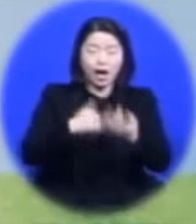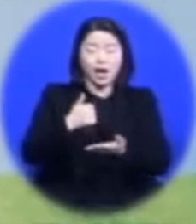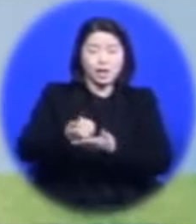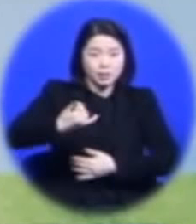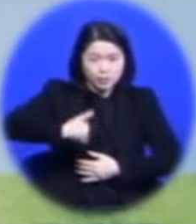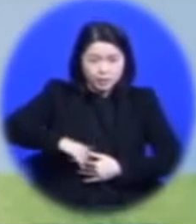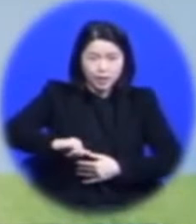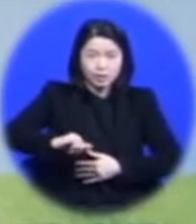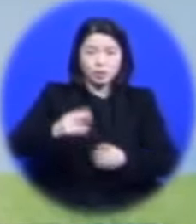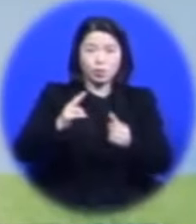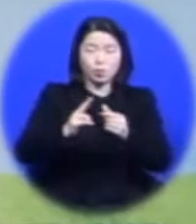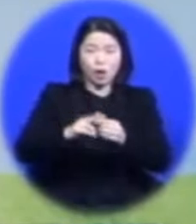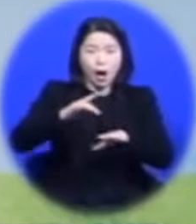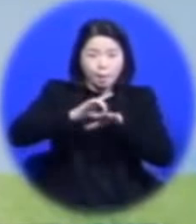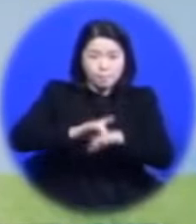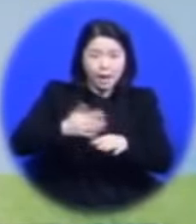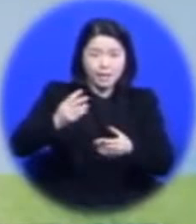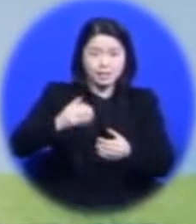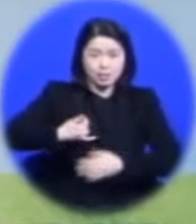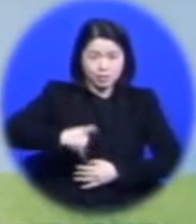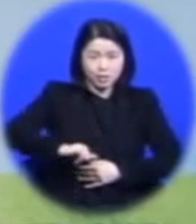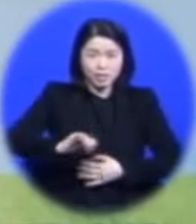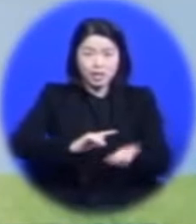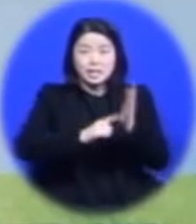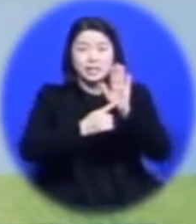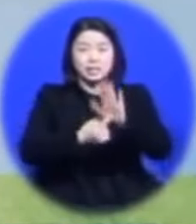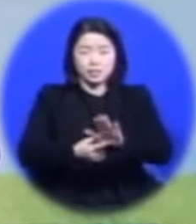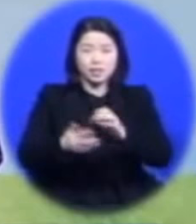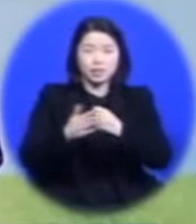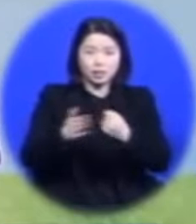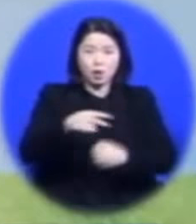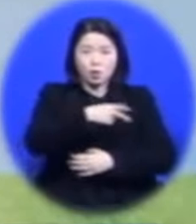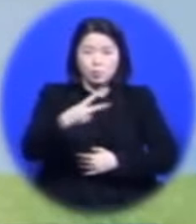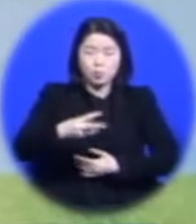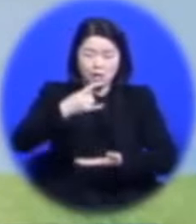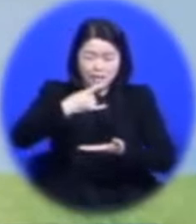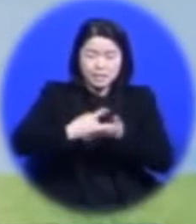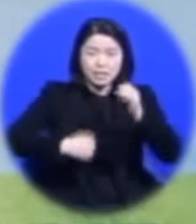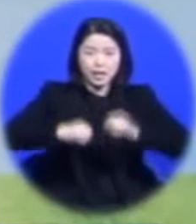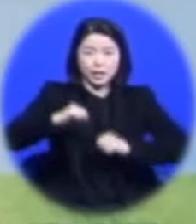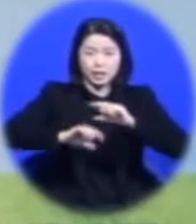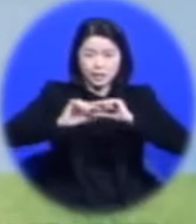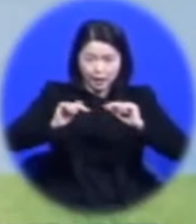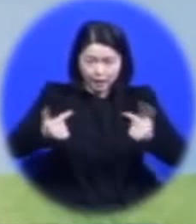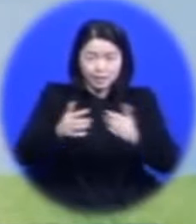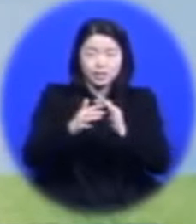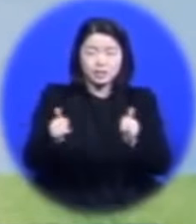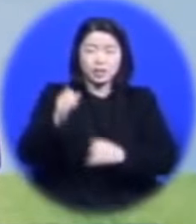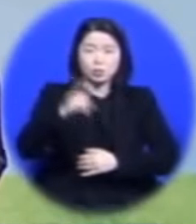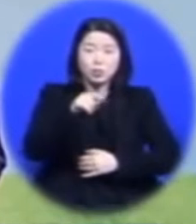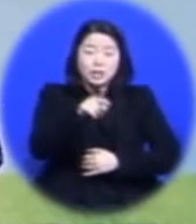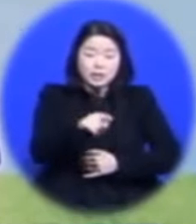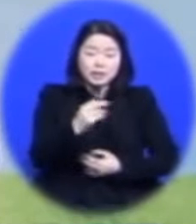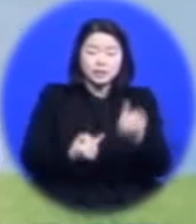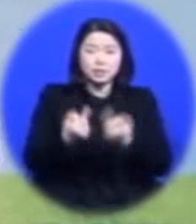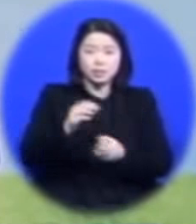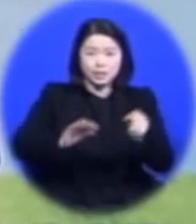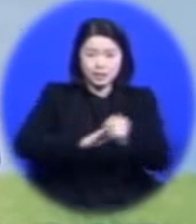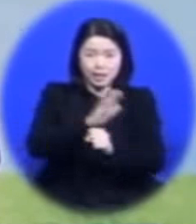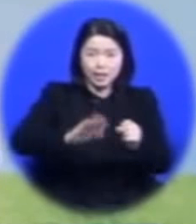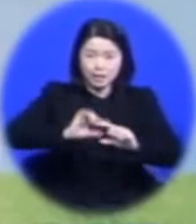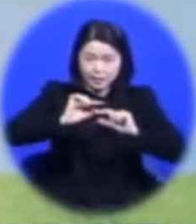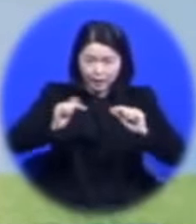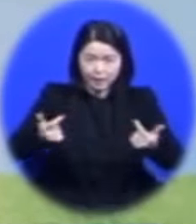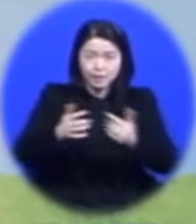자녀들과 마귀의 자녀들이 드러나나니 무 의를 행하지 아니하는 자나 또는 그 형제를 사랑하지 아니하는